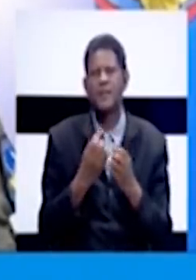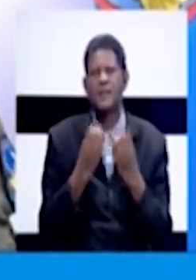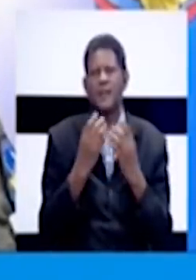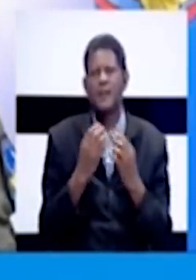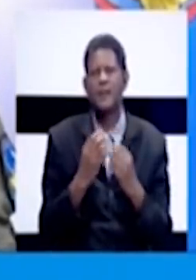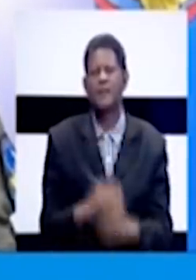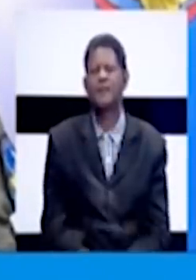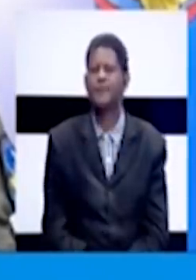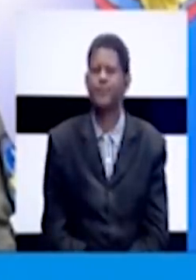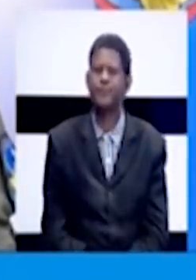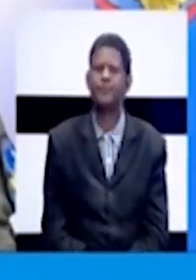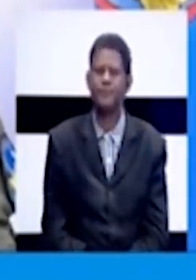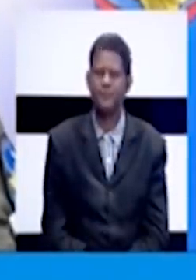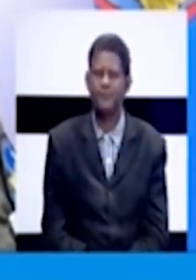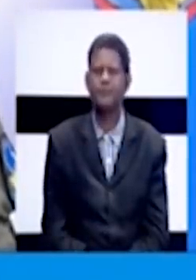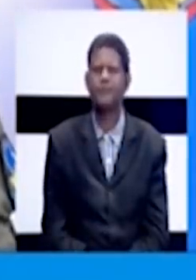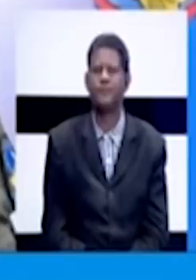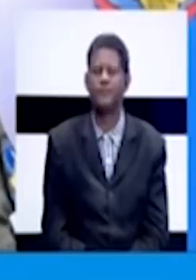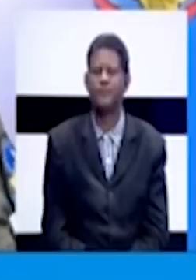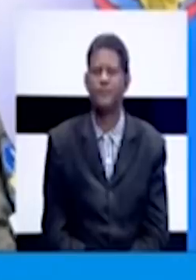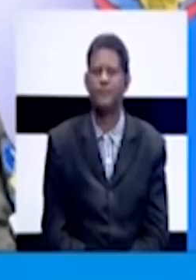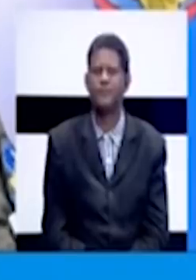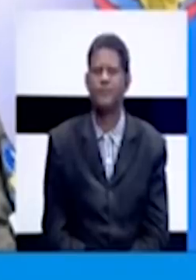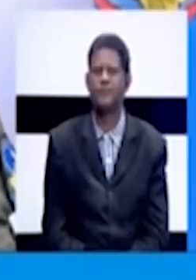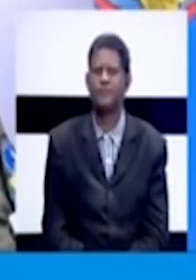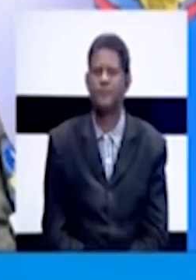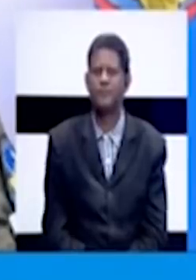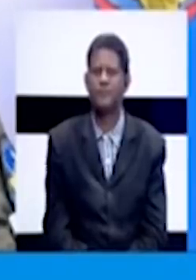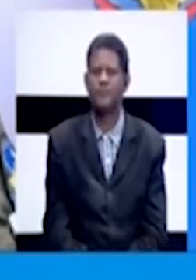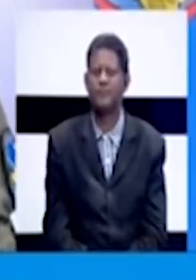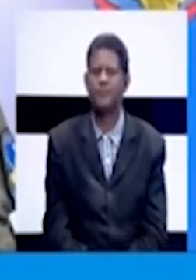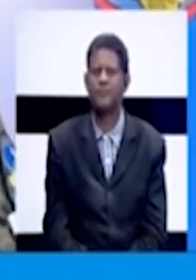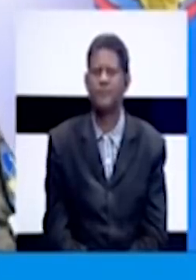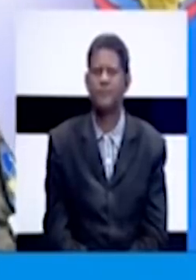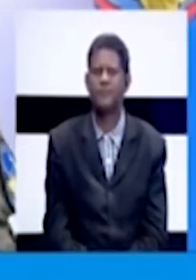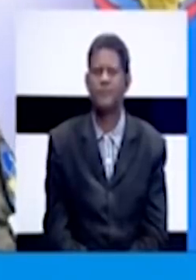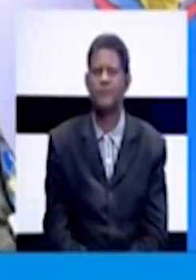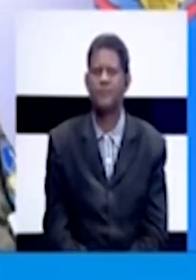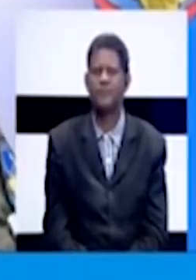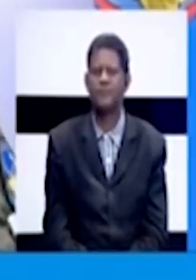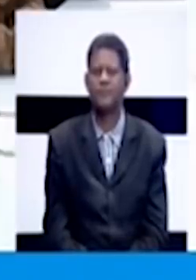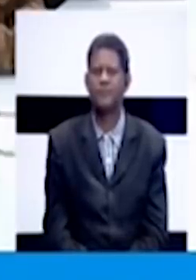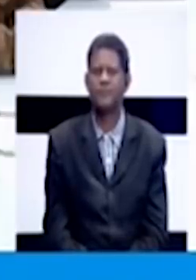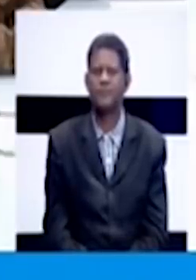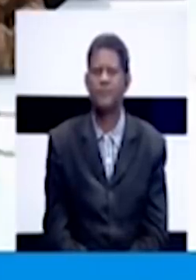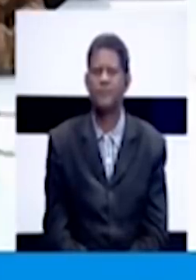ይሄዳል፣ ምን አይነት መሳሪያ ያስፈልገዋል፣ ለመተኮስ ምን አይነት ቅደም ተከተል ፕሮሲጀር ያስፈልጋል፣ እኛን የምናውቀው የሚያውቁት ነገር